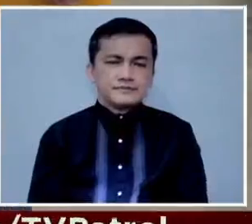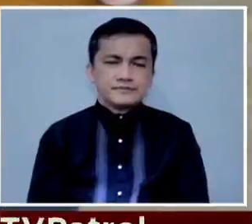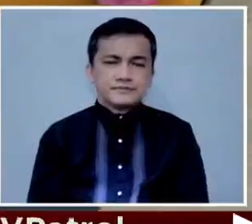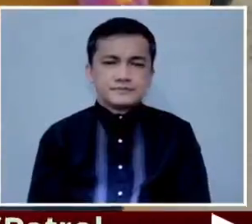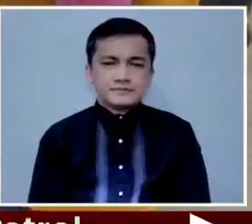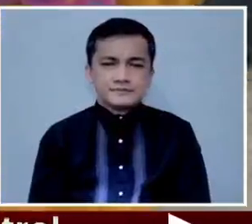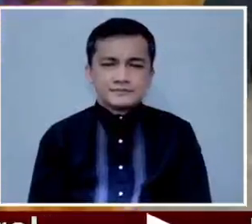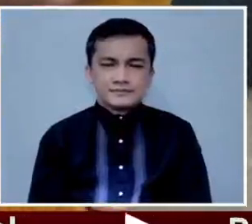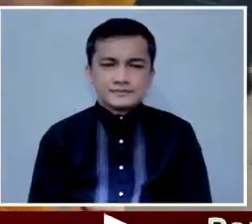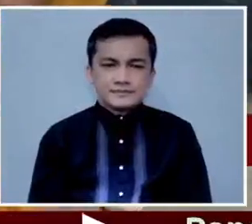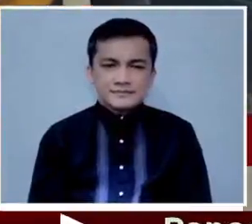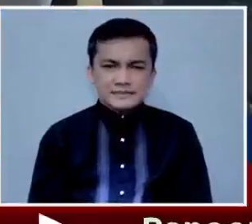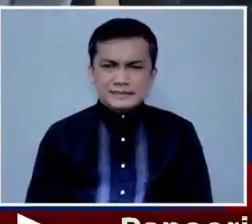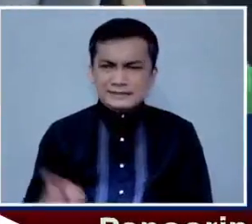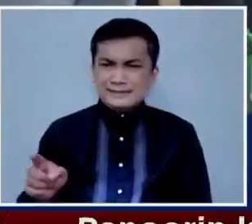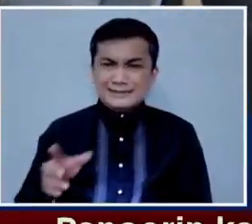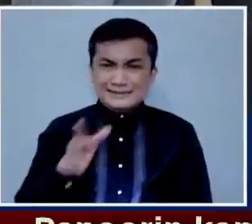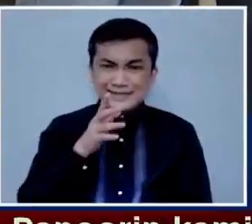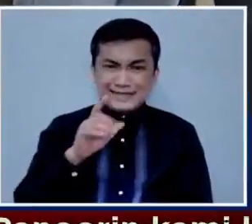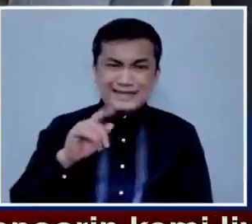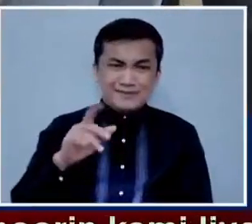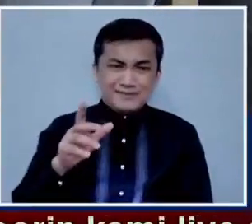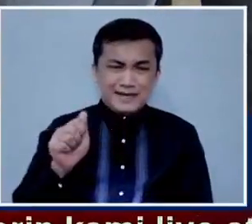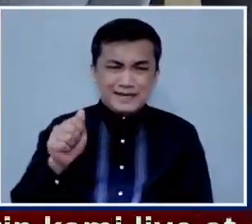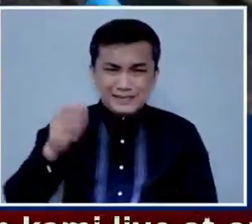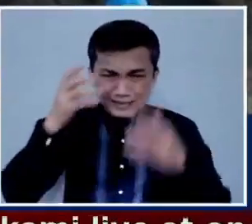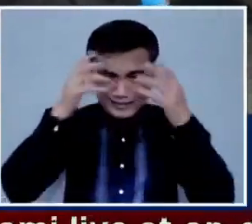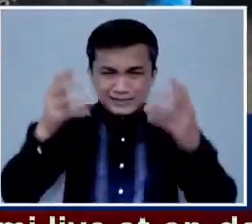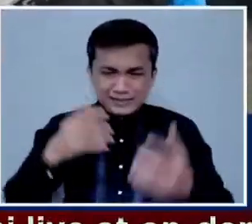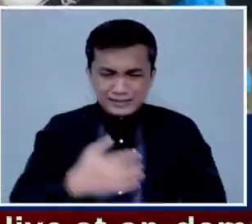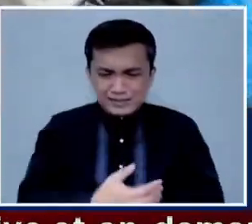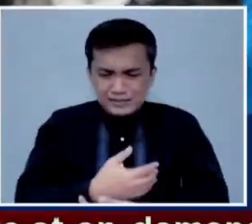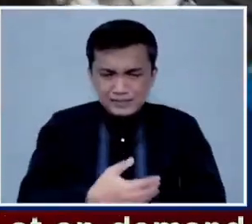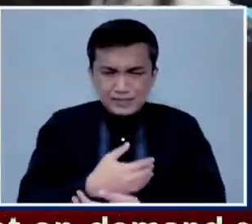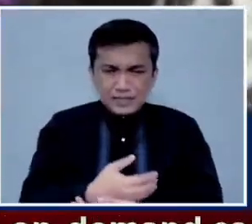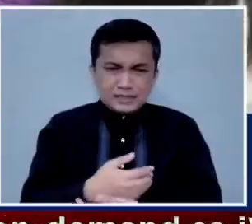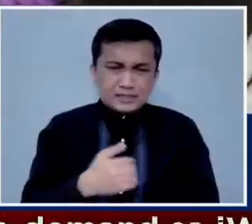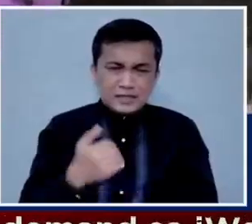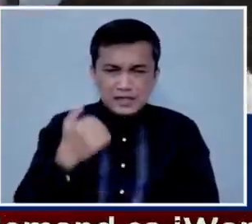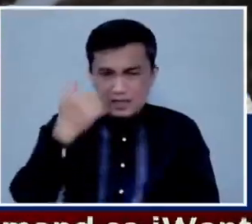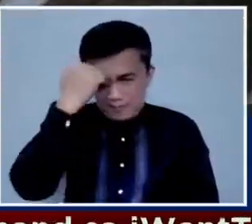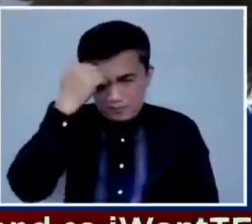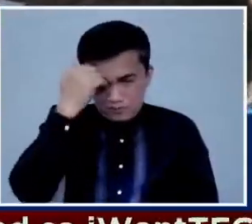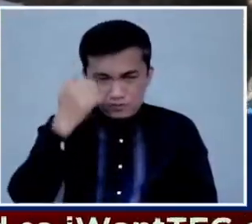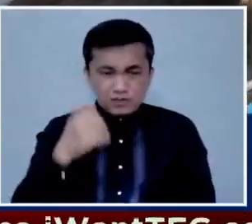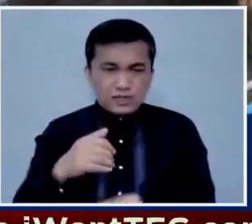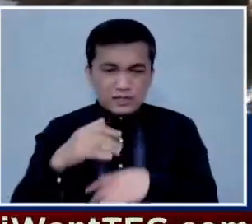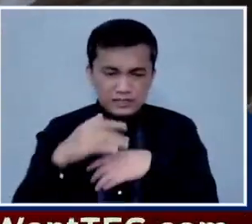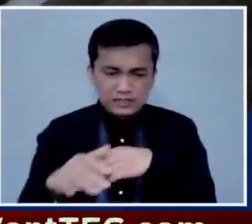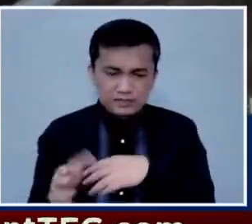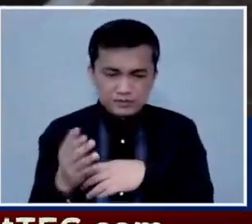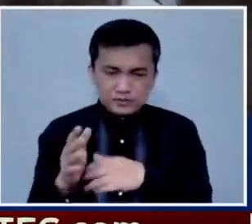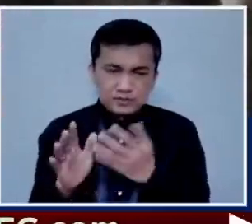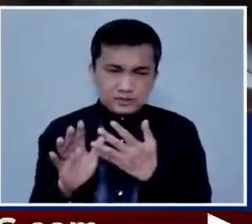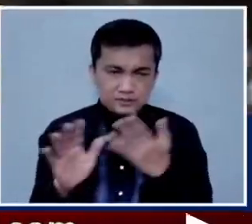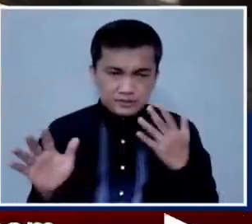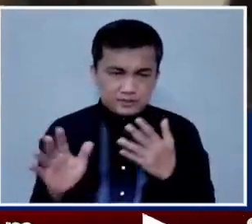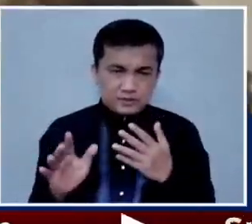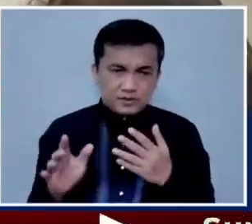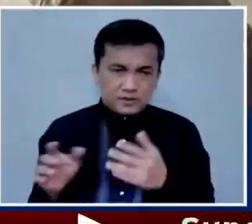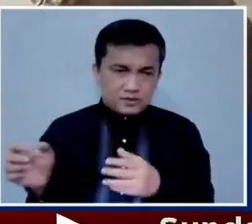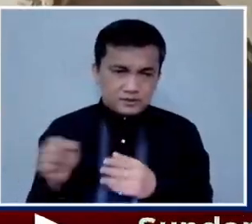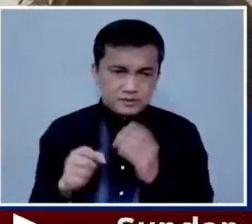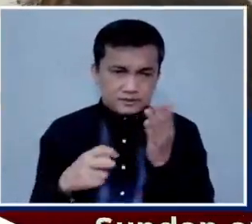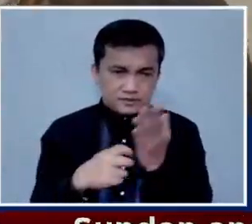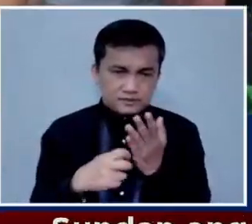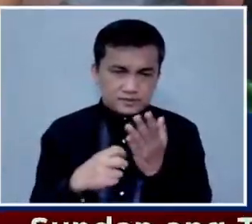Mainit na ang ulo ni Nanay Alma na karga-karga ang kanyang apo. Madaling araw pa lamang kasi nakapila na sila para makakuha ng